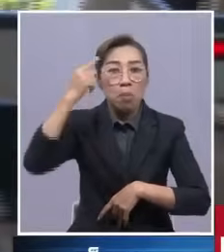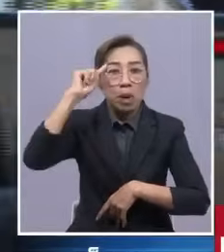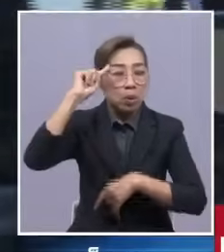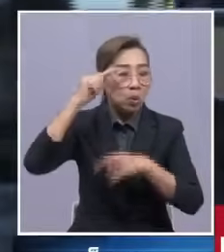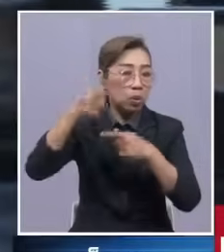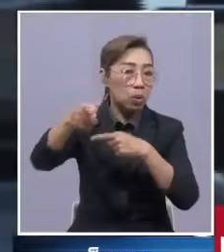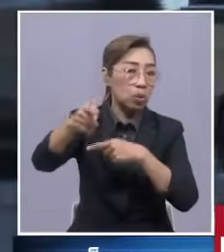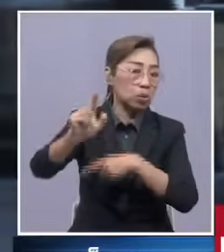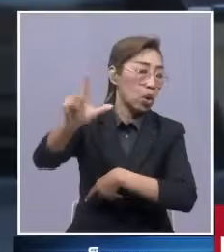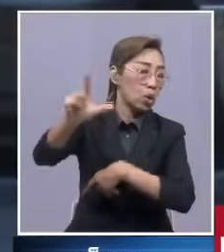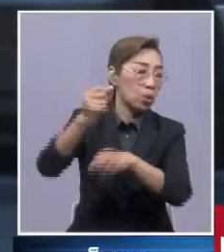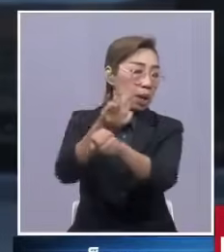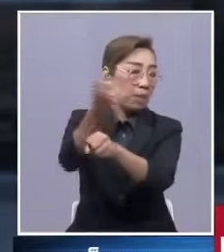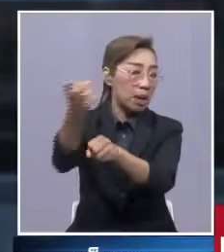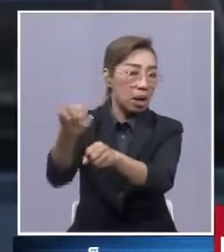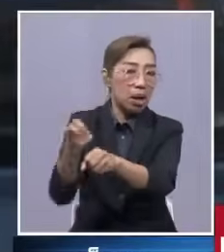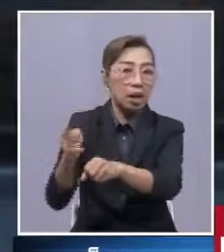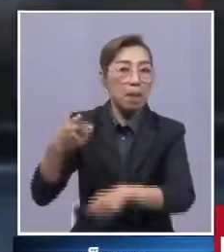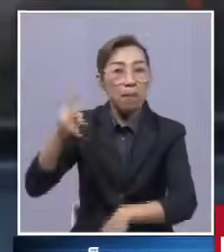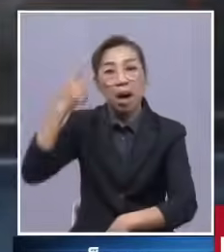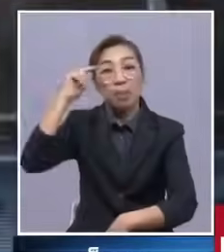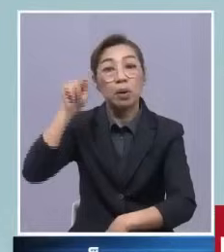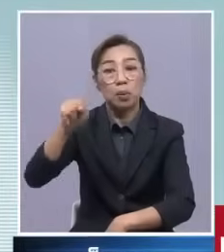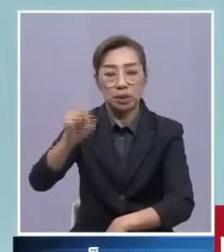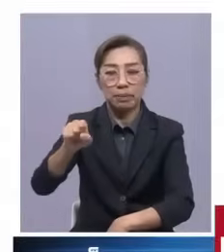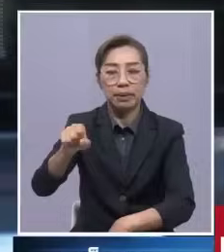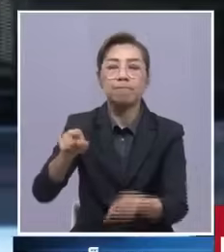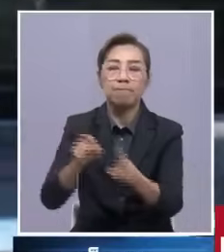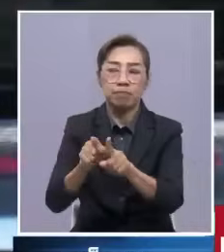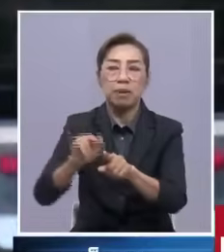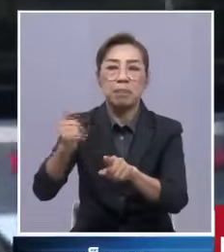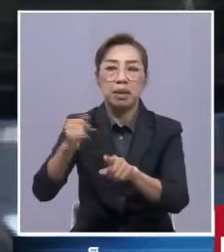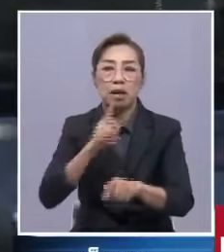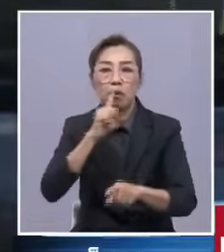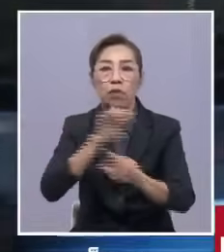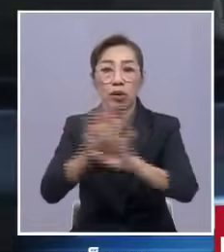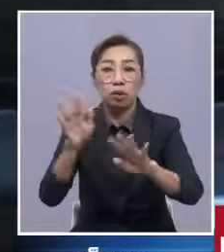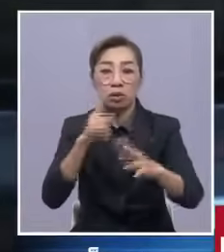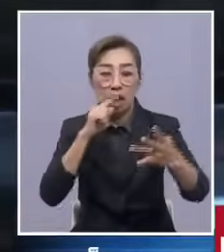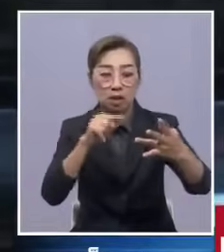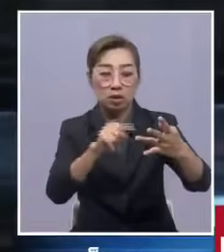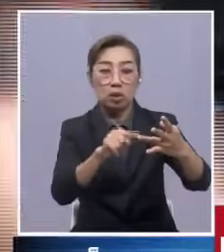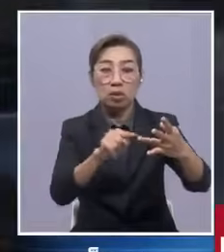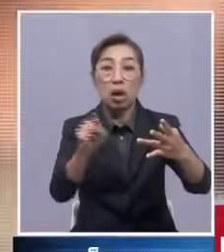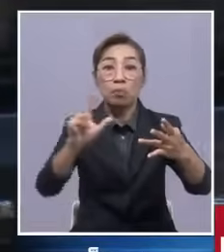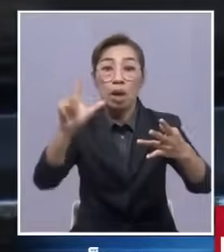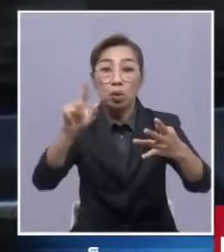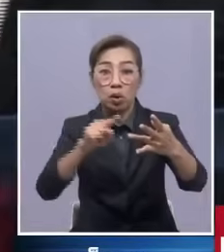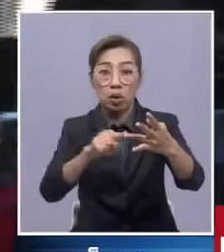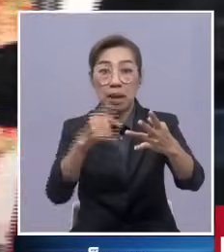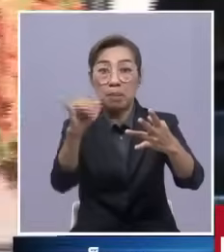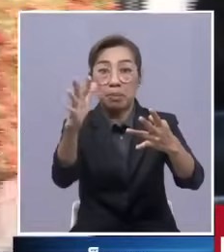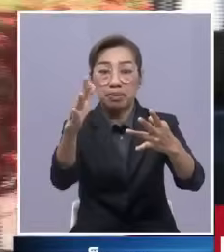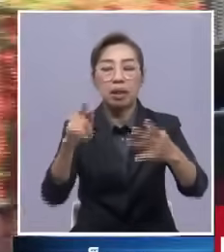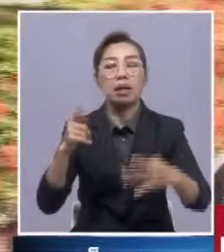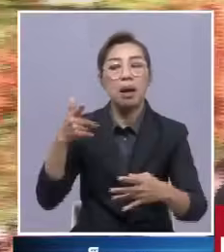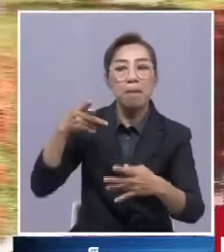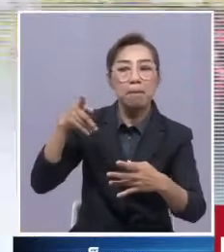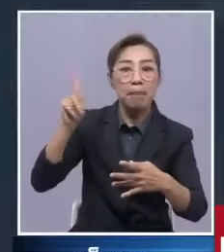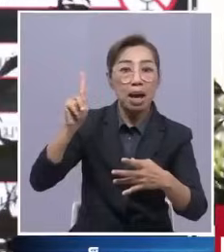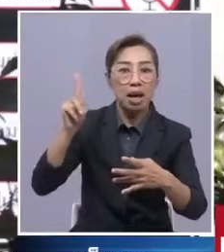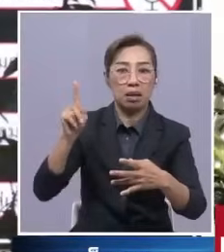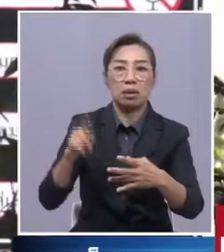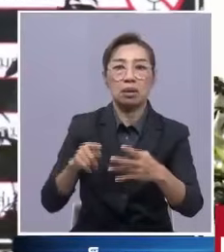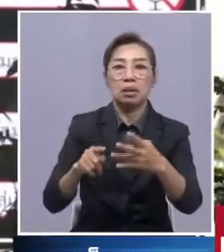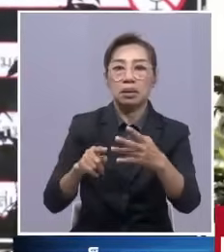เห็นกับเหตุการณ์ที่เกิดขึ้นครับโดยเฉพาะอย่างที่บอกนะครับหากยกข้อ3ป้าแตนก็จะหลุดพ้นไปด้วยครับแต่อย่างไรก็ตามนะครับ